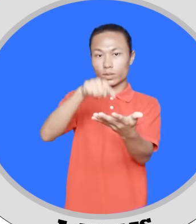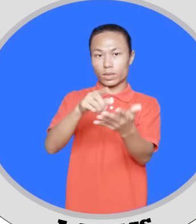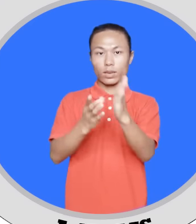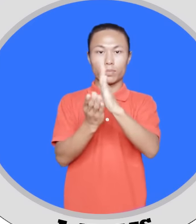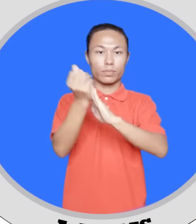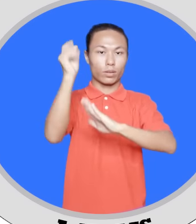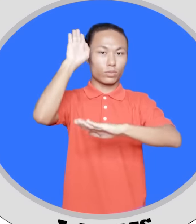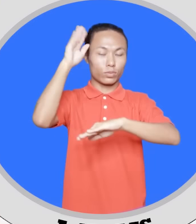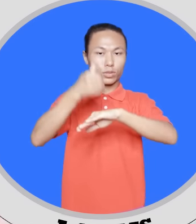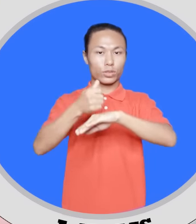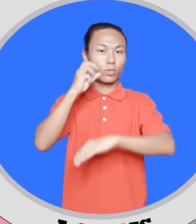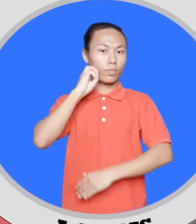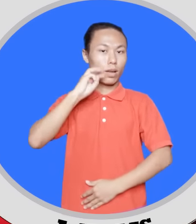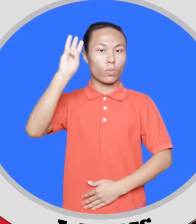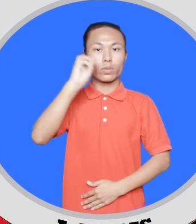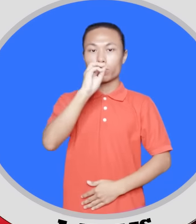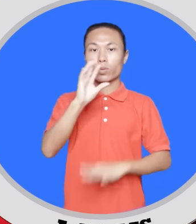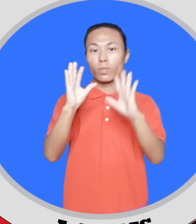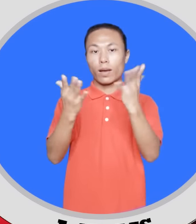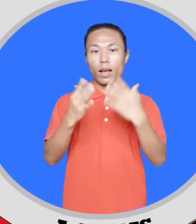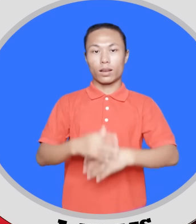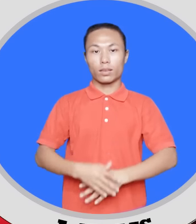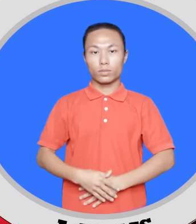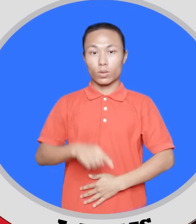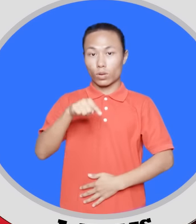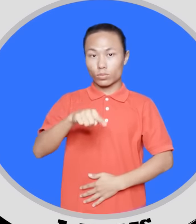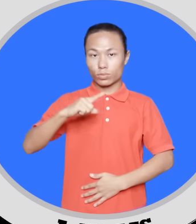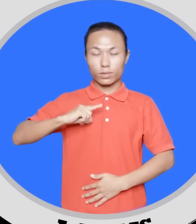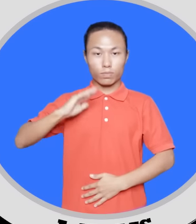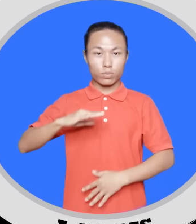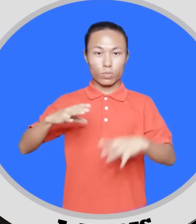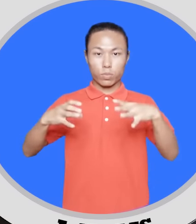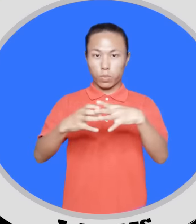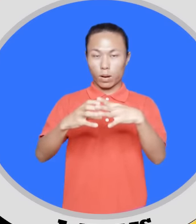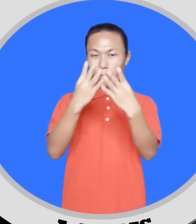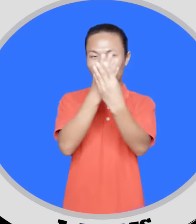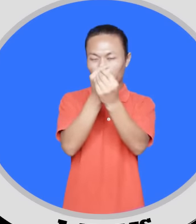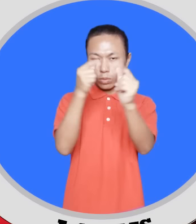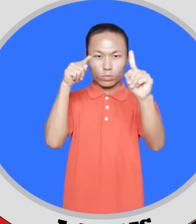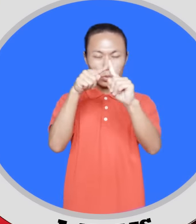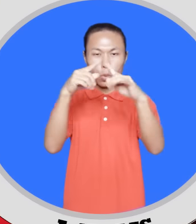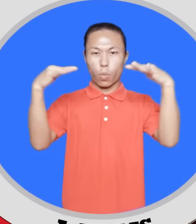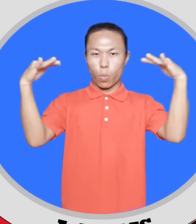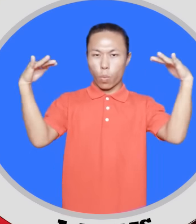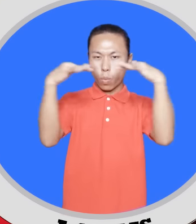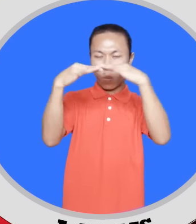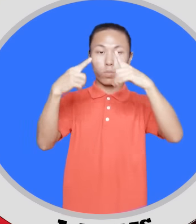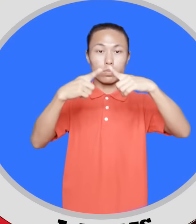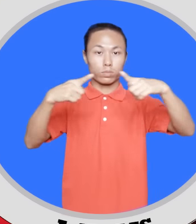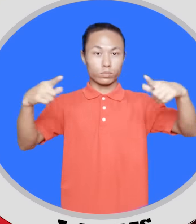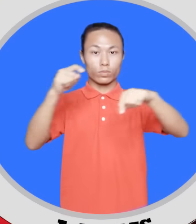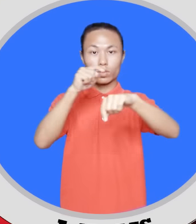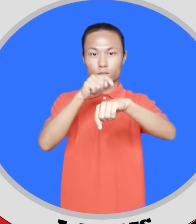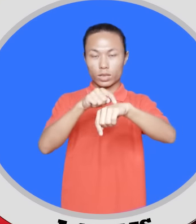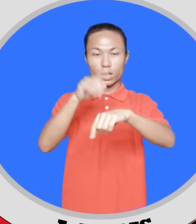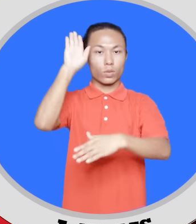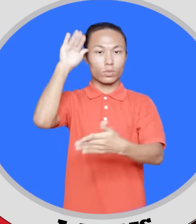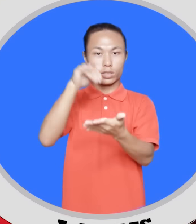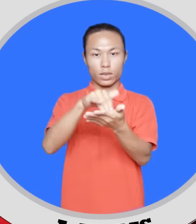NUG ပြည်အောင်စုဝန်ကြီးချုပ်ကတိုက်တွန်းပြောကြားခဲ့တဲ့သတင်းပဲဖြစ်ပါတယ်ရှင်အကြမ်းဖက်စစ်ကောင်စီပြုတ်ကြရေး